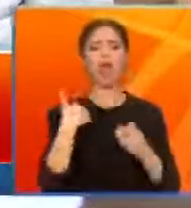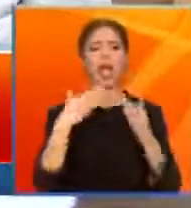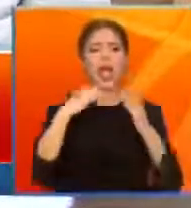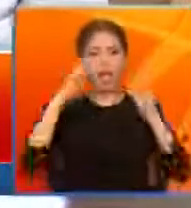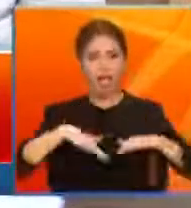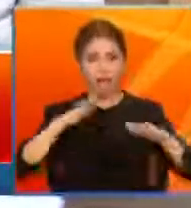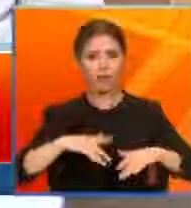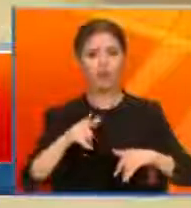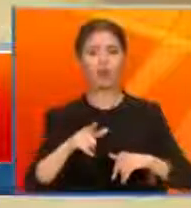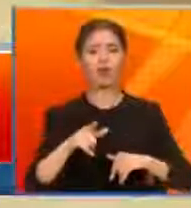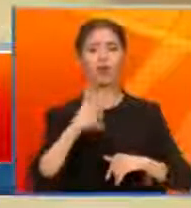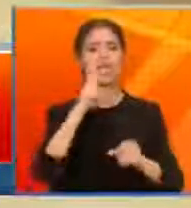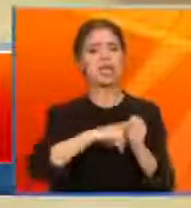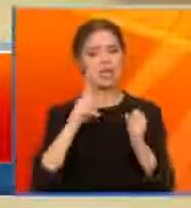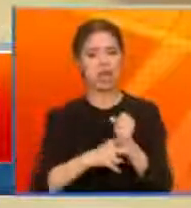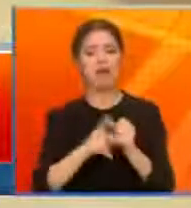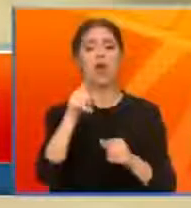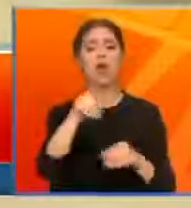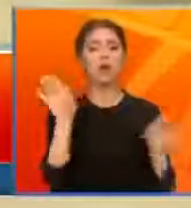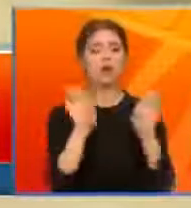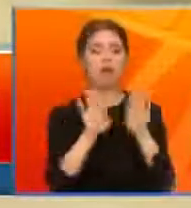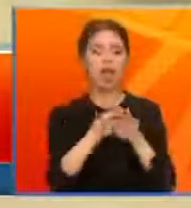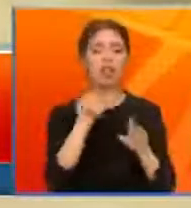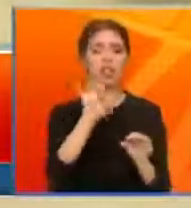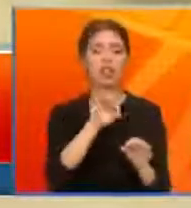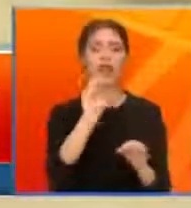durabilirim 2 hafta boyunca. Şimdilik tatil sadece çocuklar için öngörülüyor.